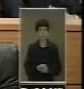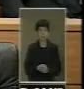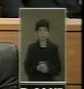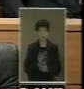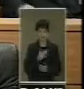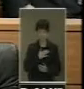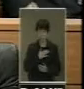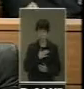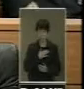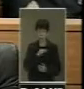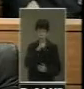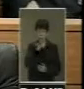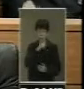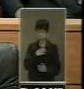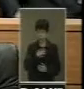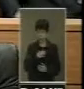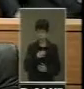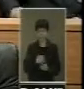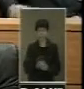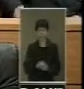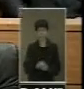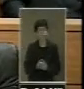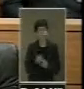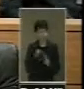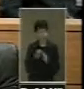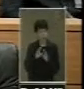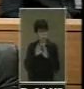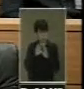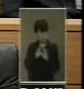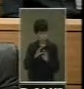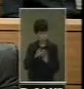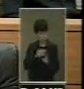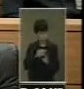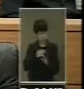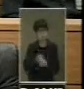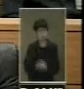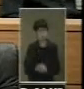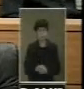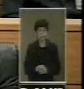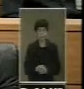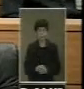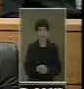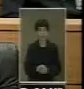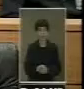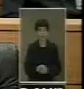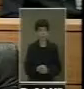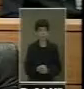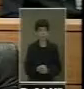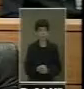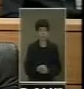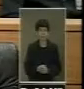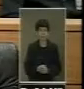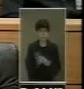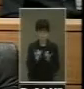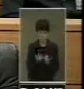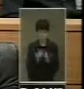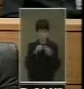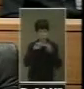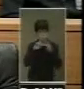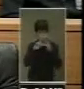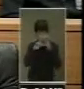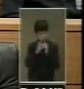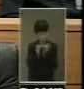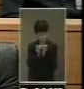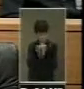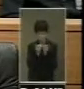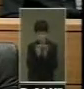ผมกำลังจะบอกฝากไปอย่างหนึ่งว่าวิกฤตวันนี้ที่ท่านเสน